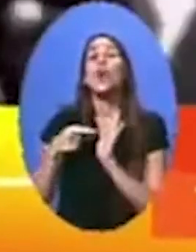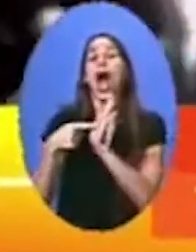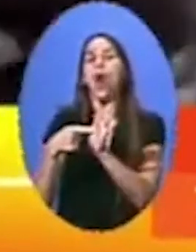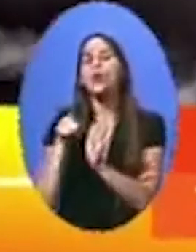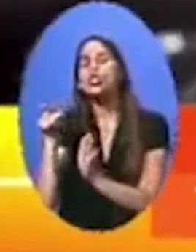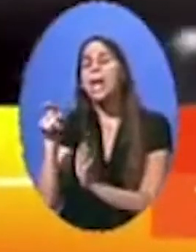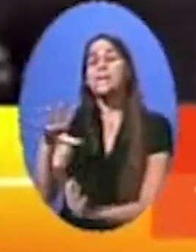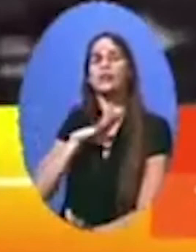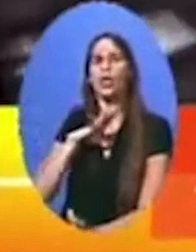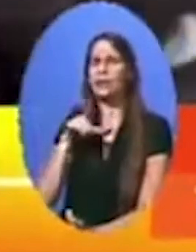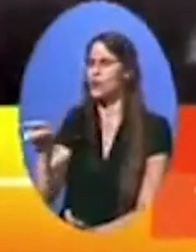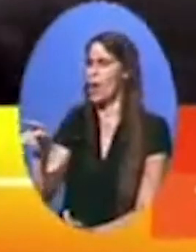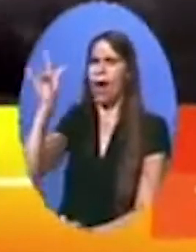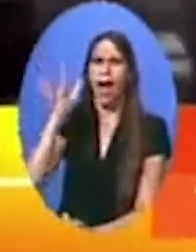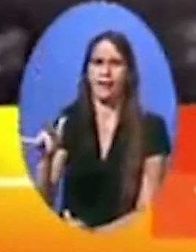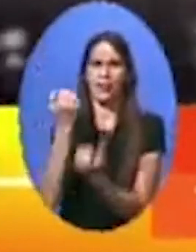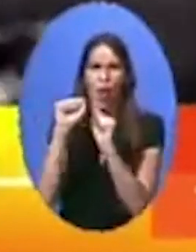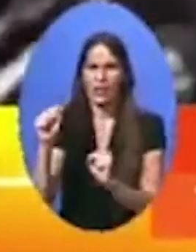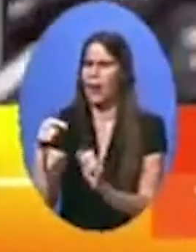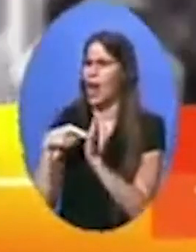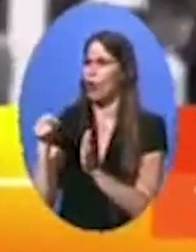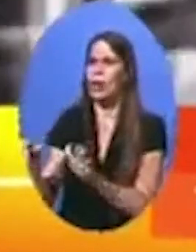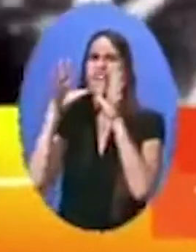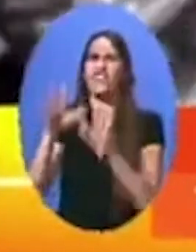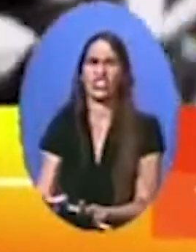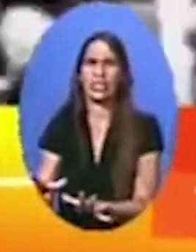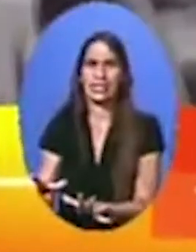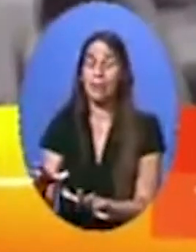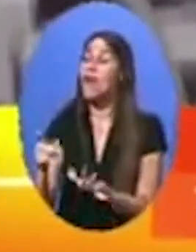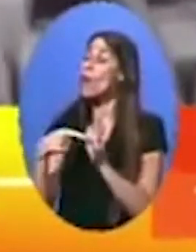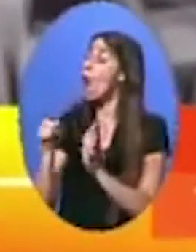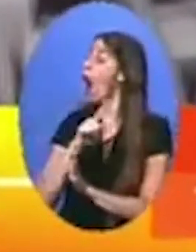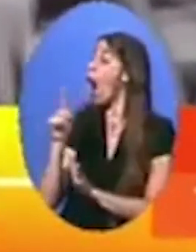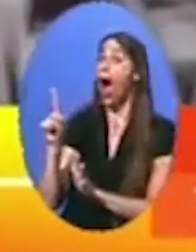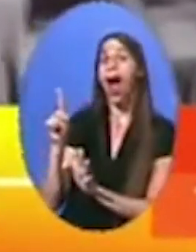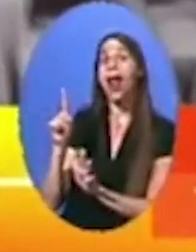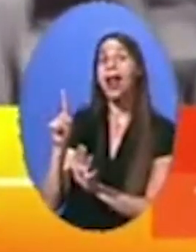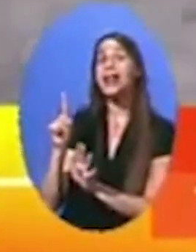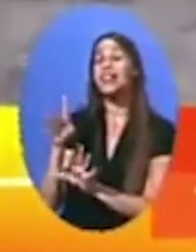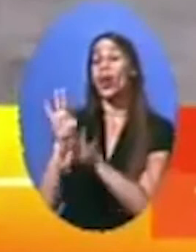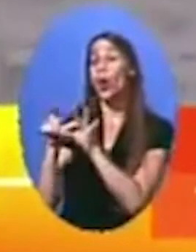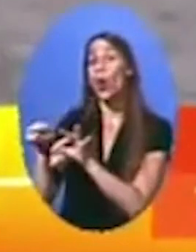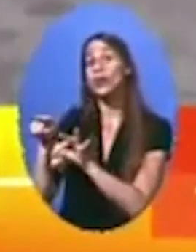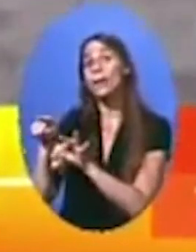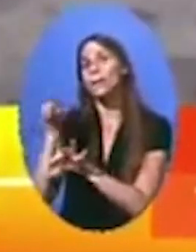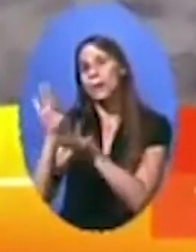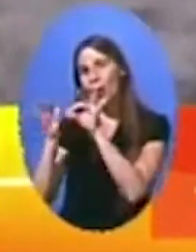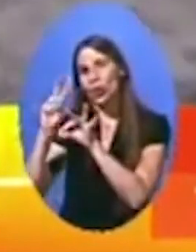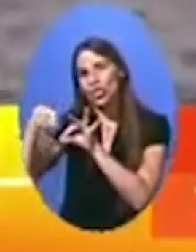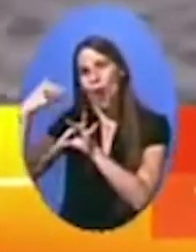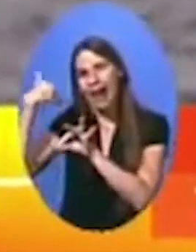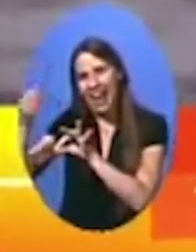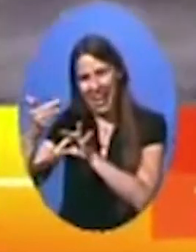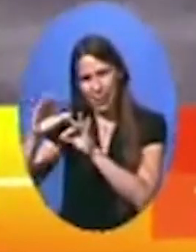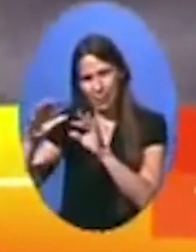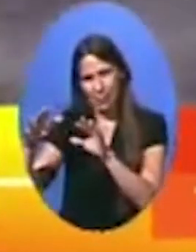שהם אנטי-דמוקרטיים, שהם פשיסטים, ולכן אל תצביעו בשבילם בבחירות ש... יהיו אחרי